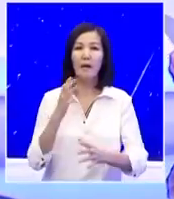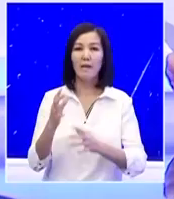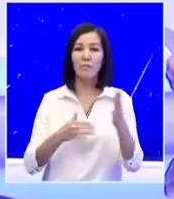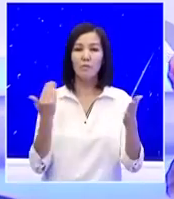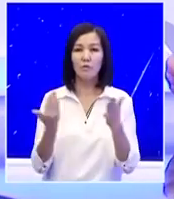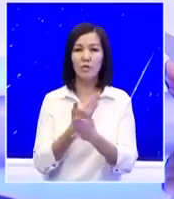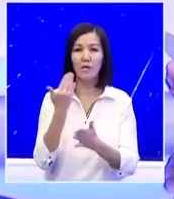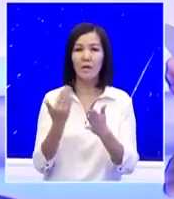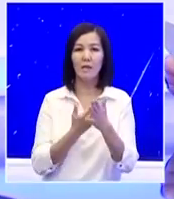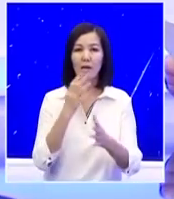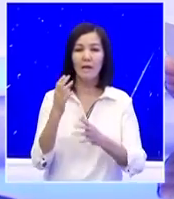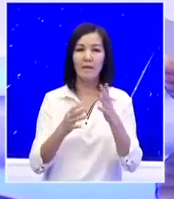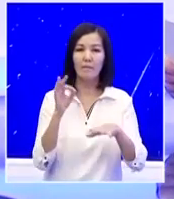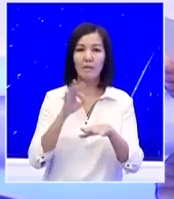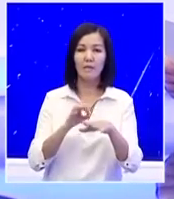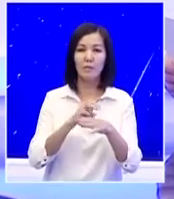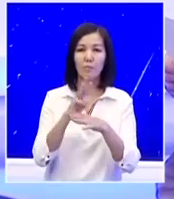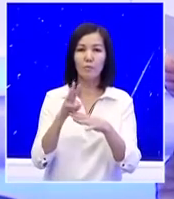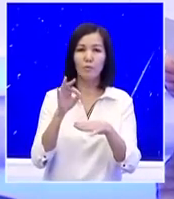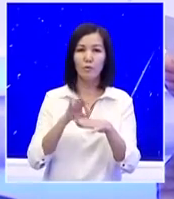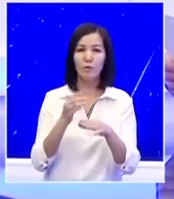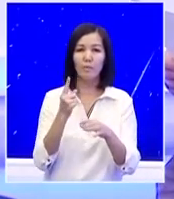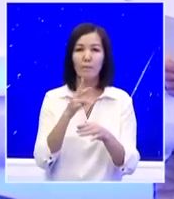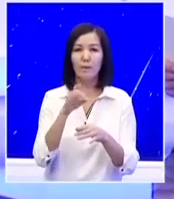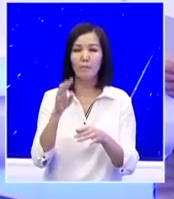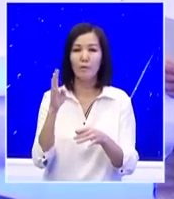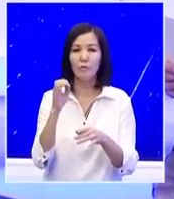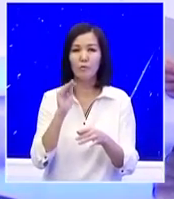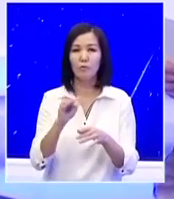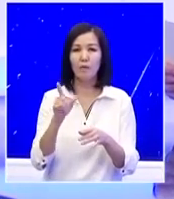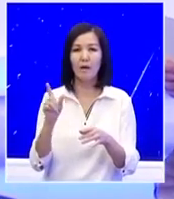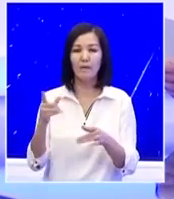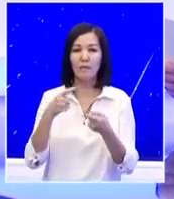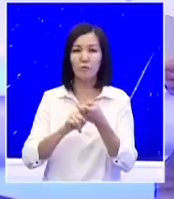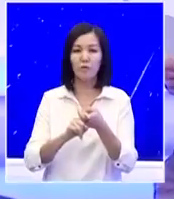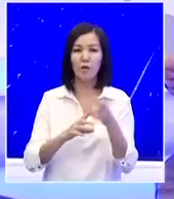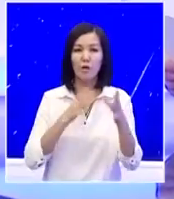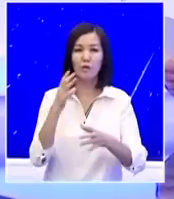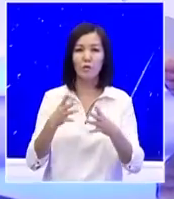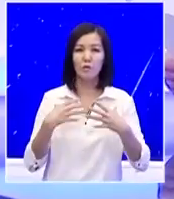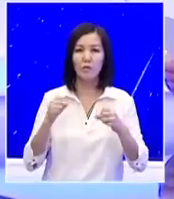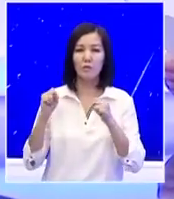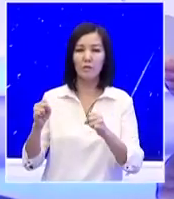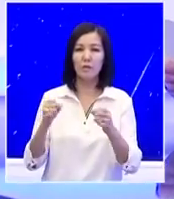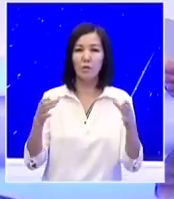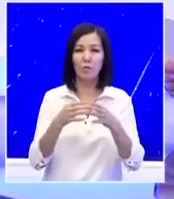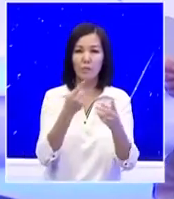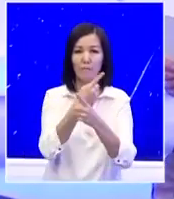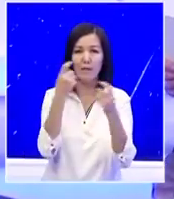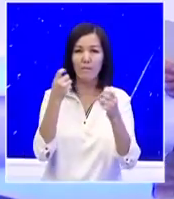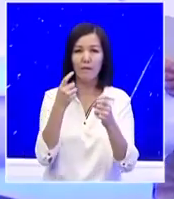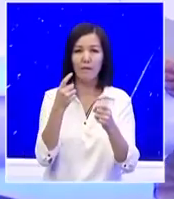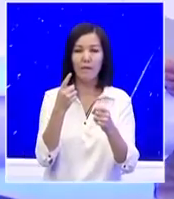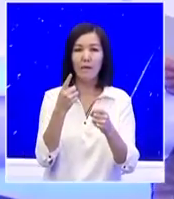Шартарапқа шолу жасақ, әлемде тәжталығын бүгінгі күні 1 миллион 400 мыңға жуға адам жоқтырған дүниежүлік денсаулық сақтау ұйымының